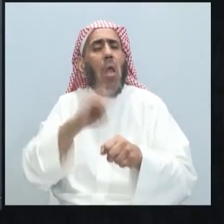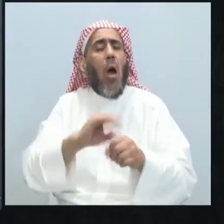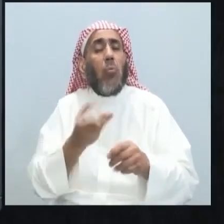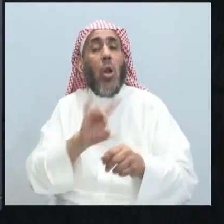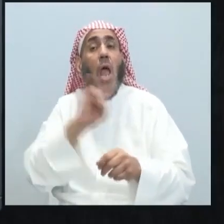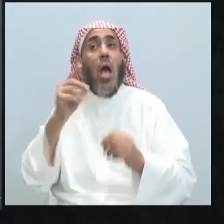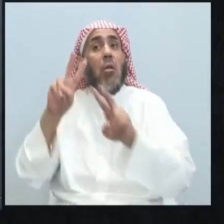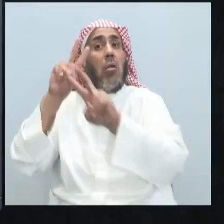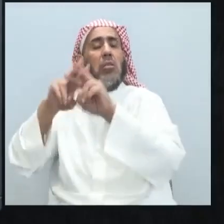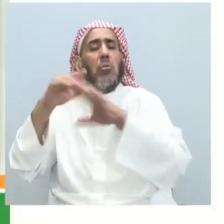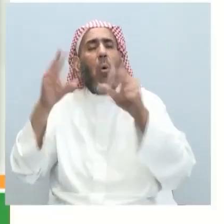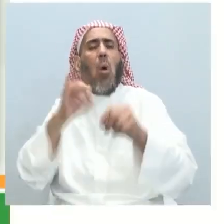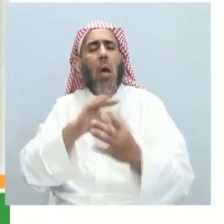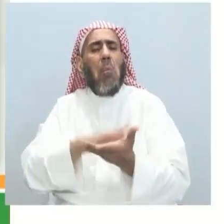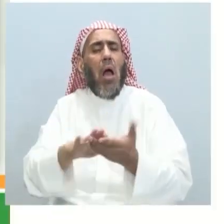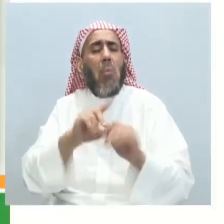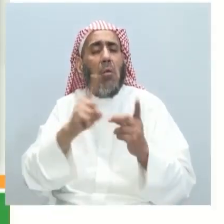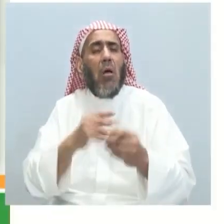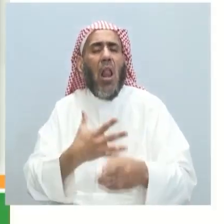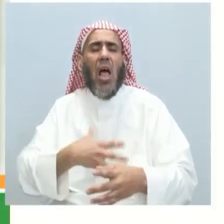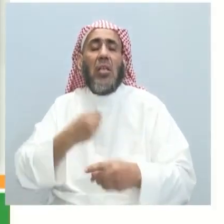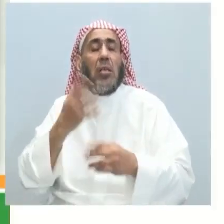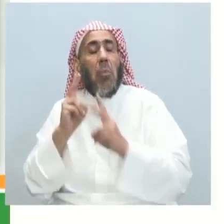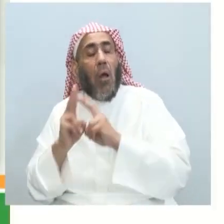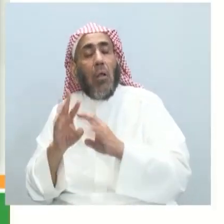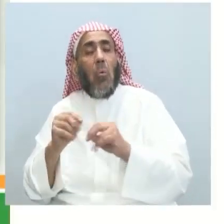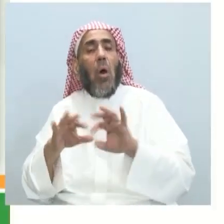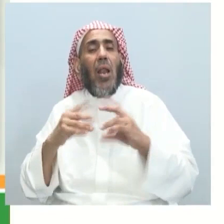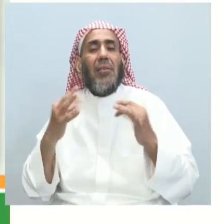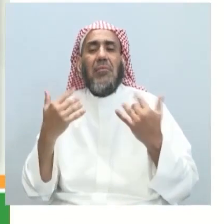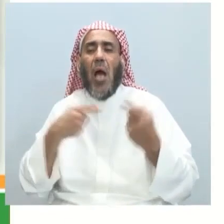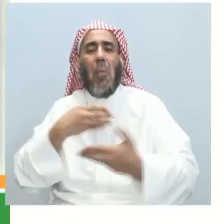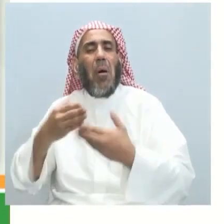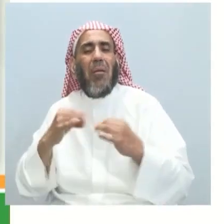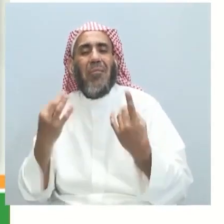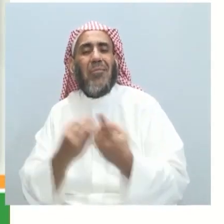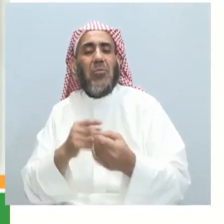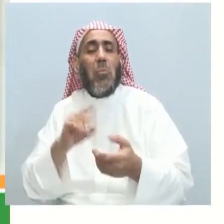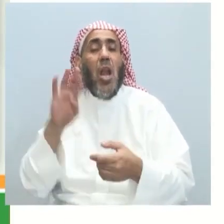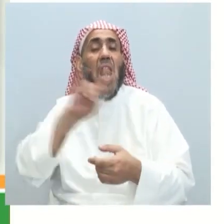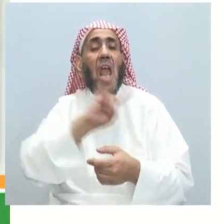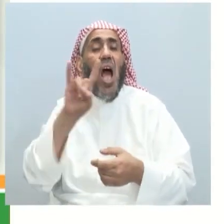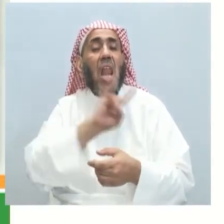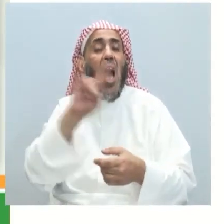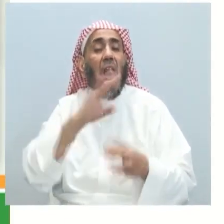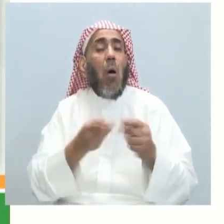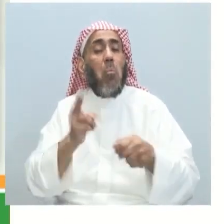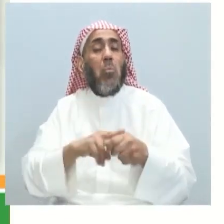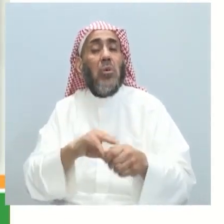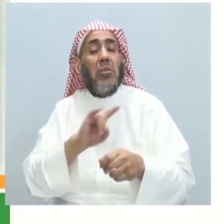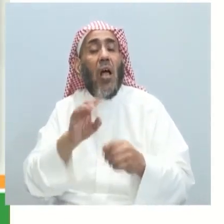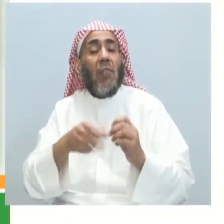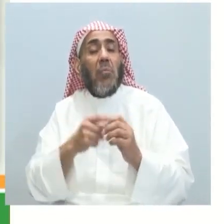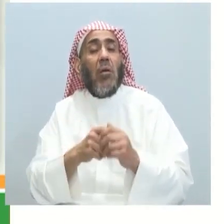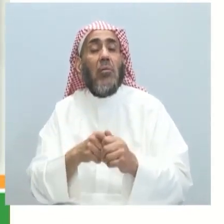نجم السماء ولا معالم الارض لا طيب الرقاد ولا سمر السماري هنا لما ذكر التكرار في